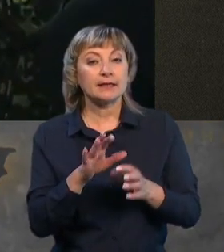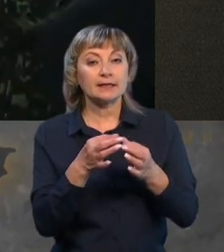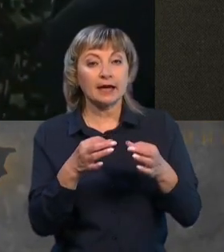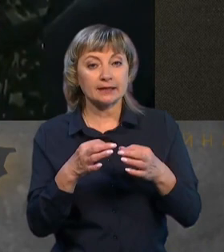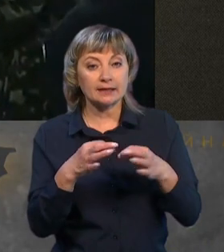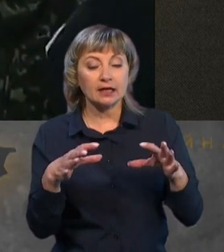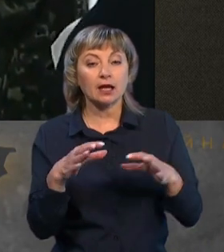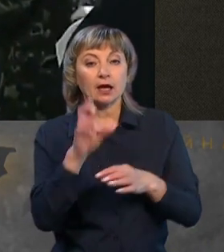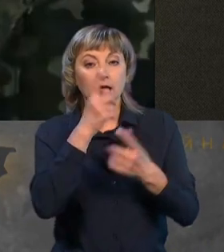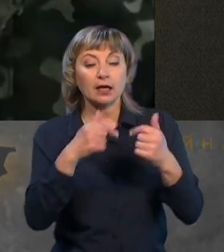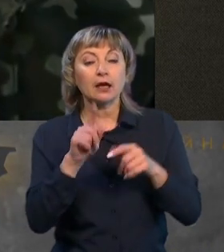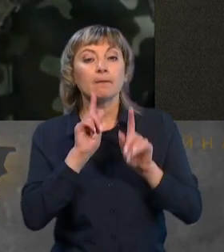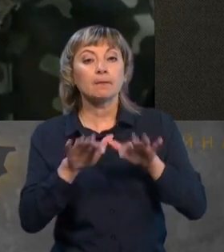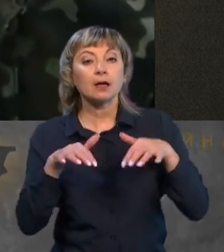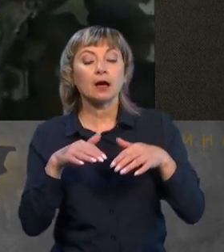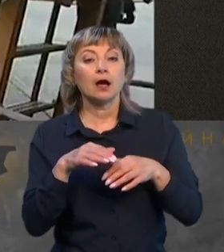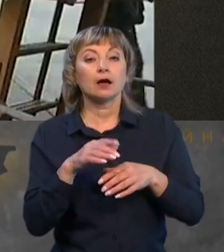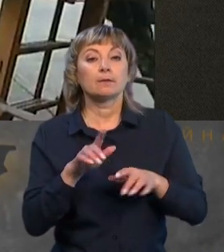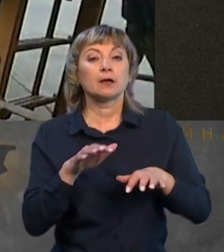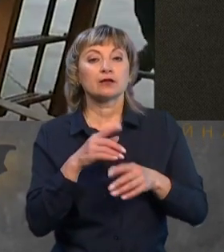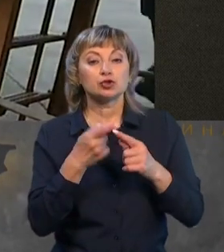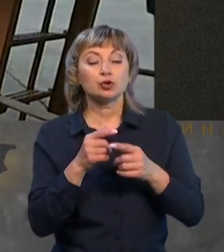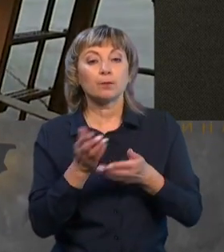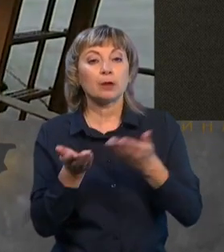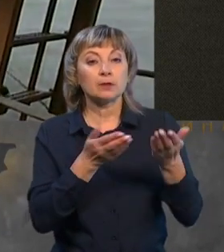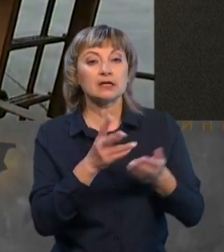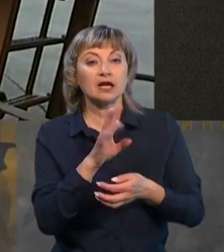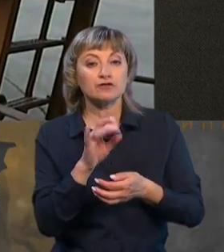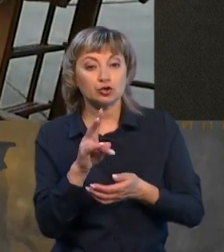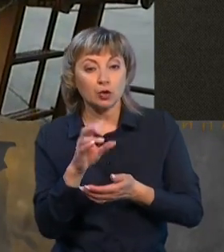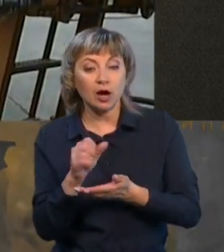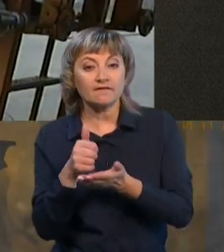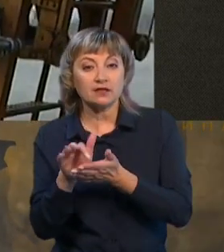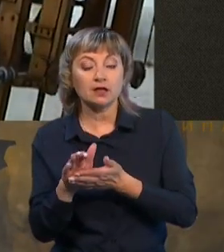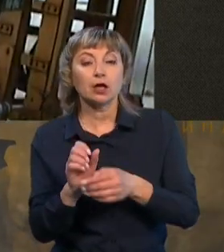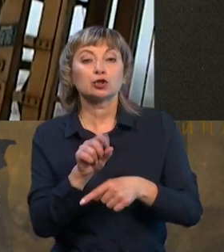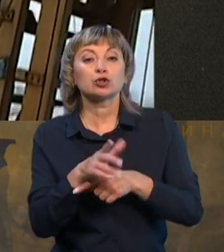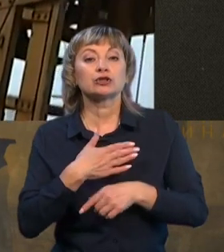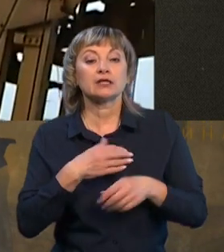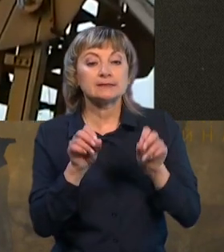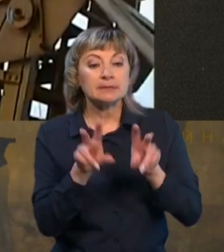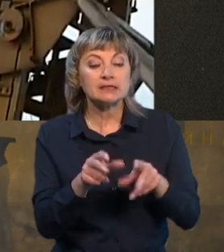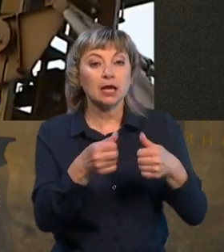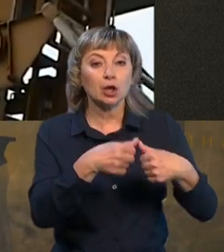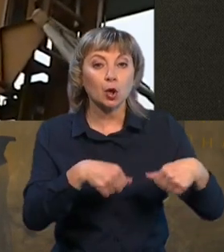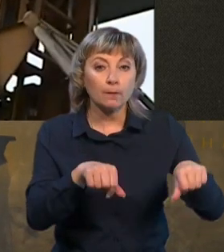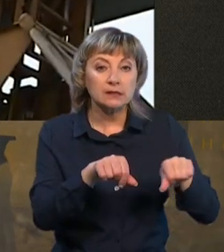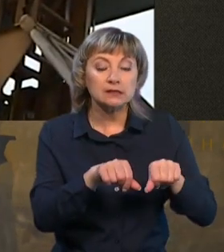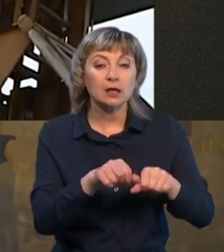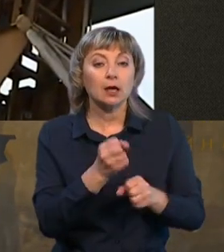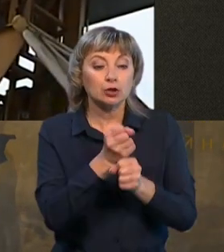Цю пропозицію Кравчука відхилив натомість навпаки доручив наші спеціальній комісії